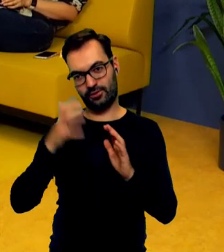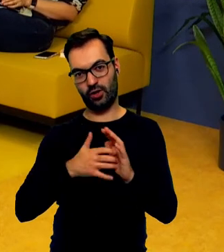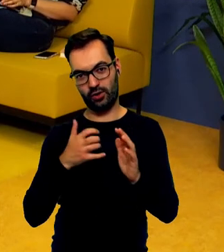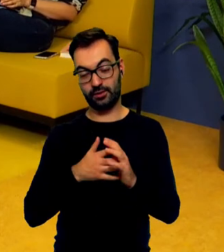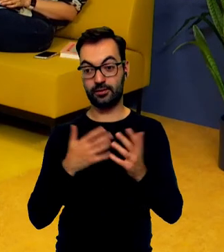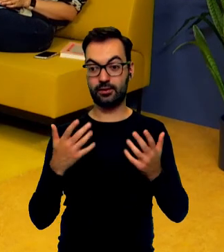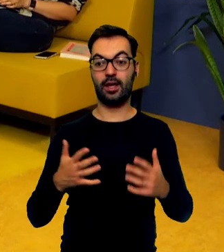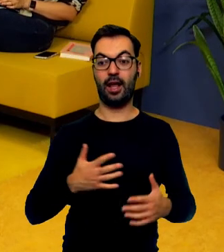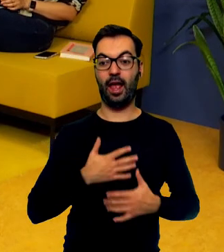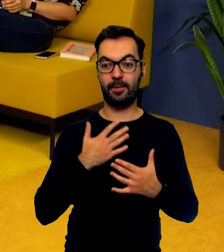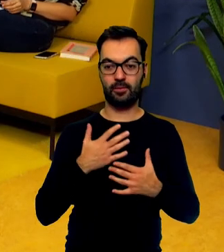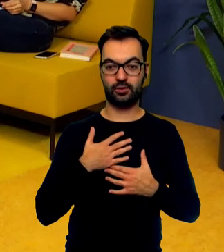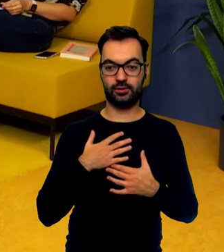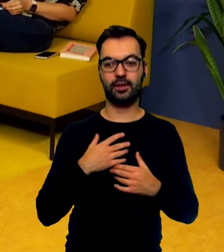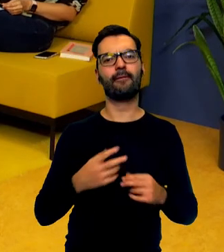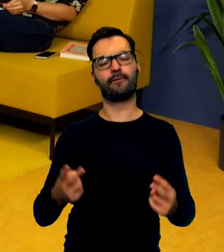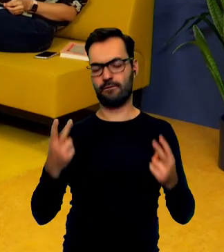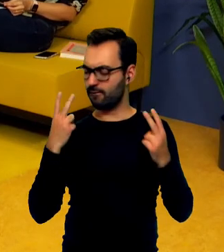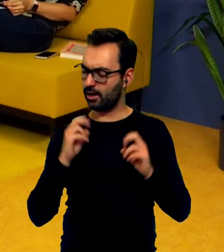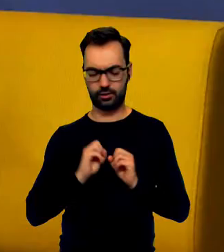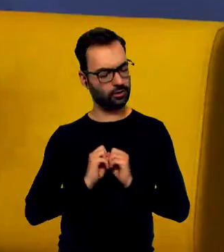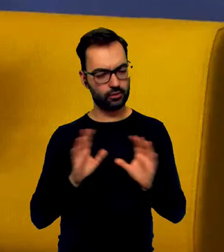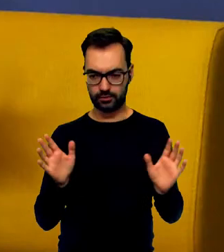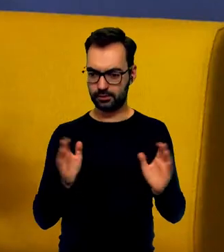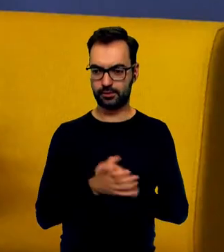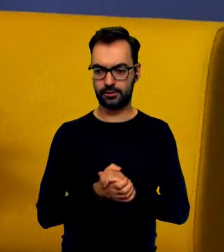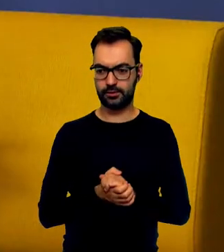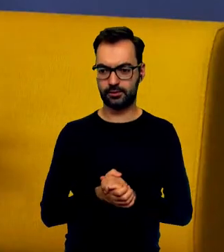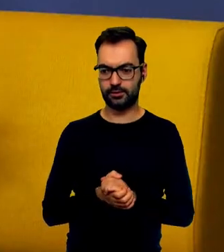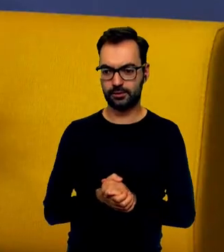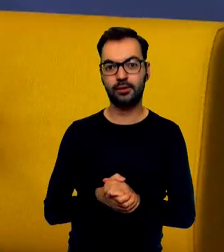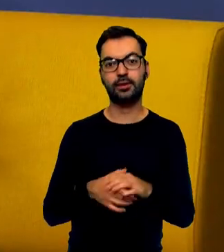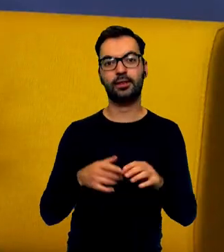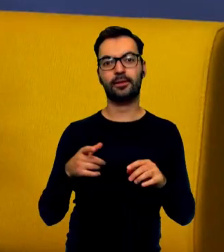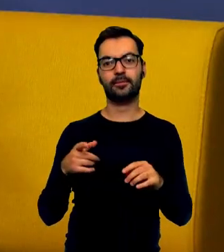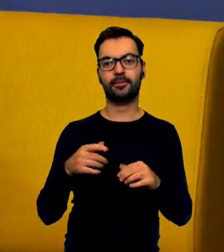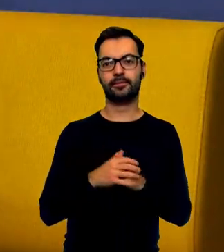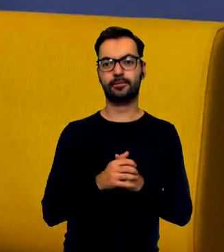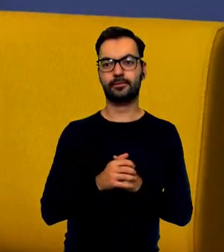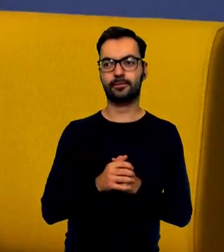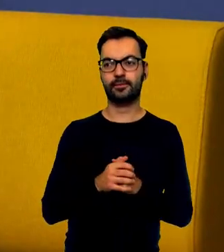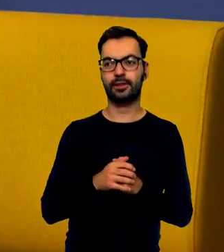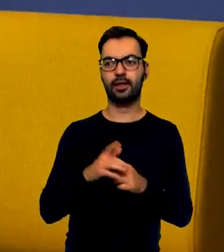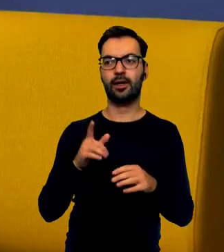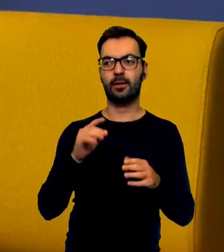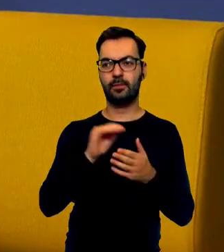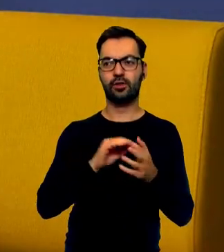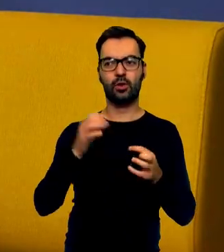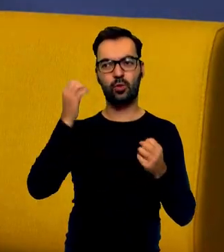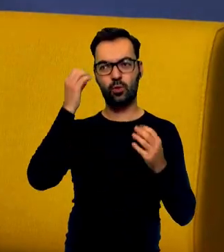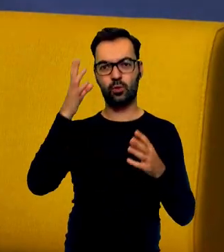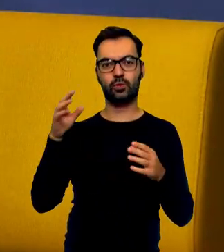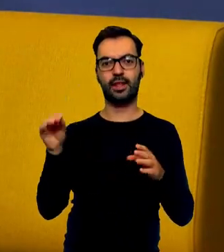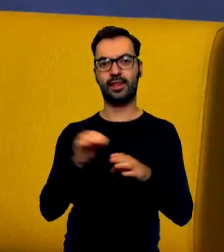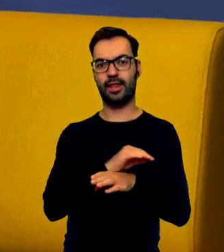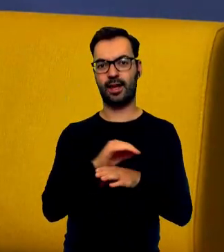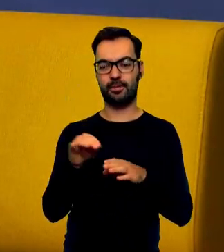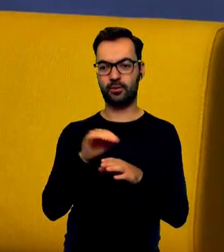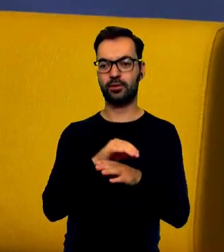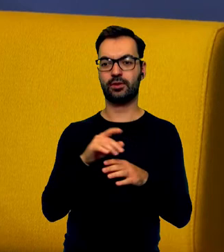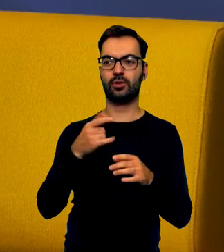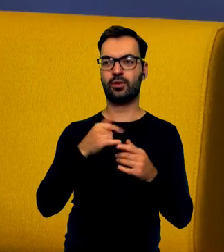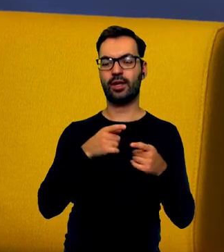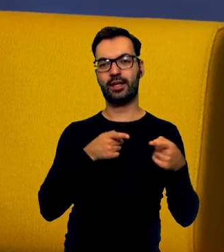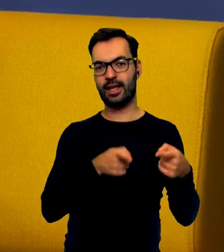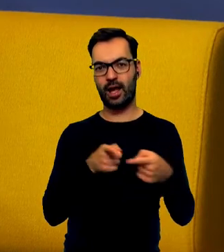emocje, jakkolwiek bardzo ważne, jak mówiłem o tej genealogii, to piszę o kulturze terapeutycznej i o